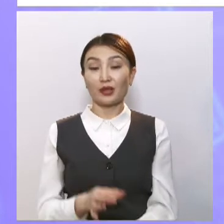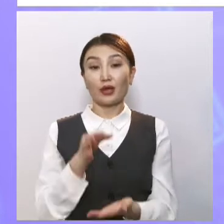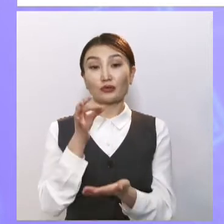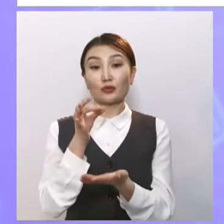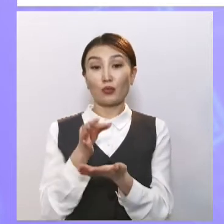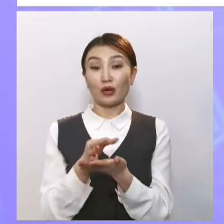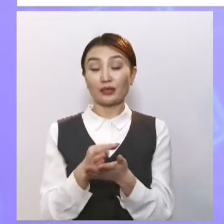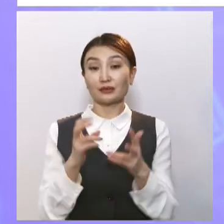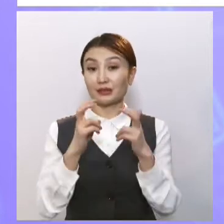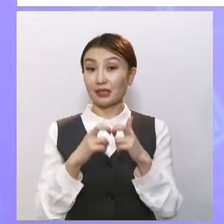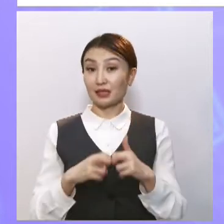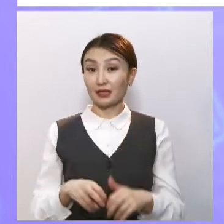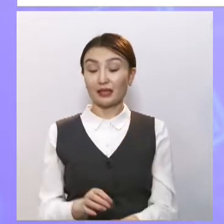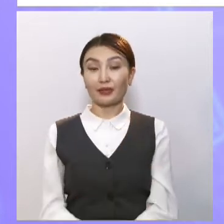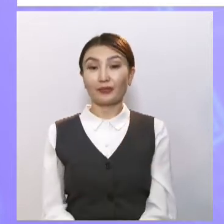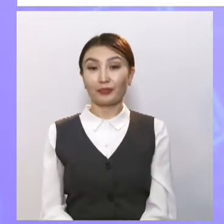Жообуңарды текшергиле.